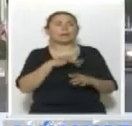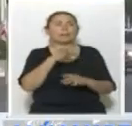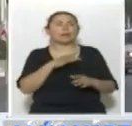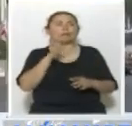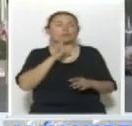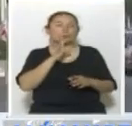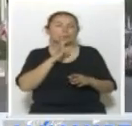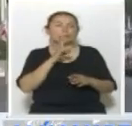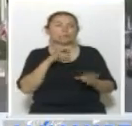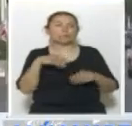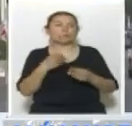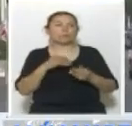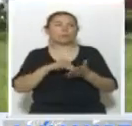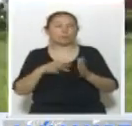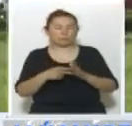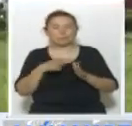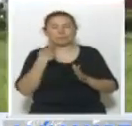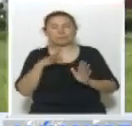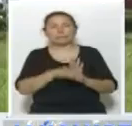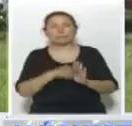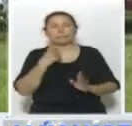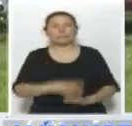халыққа кестемен беруге мәжбүр.